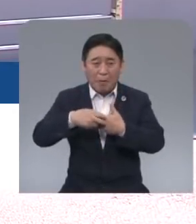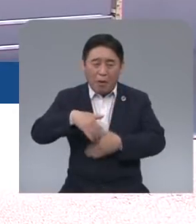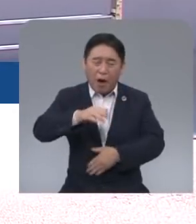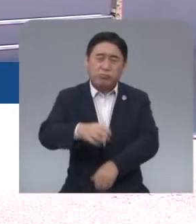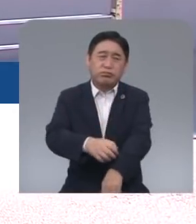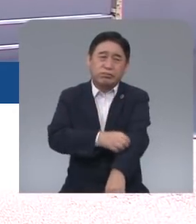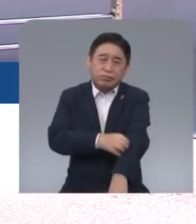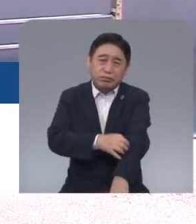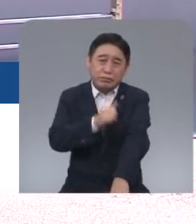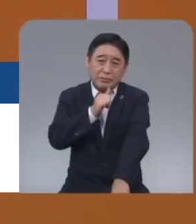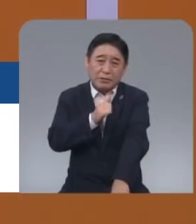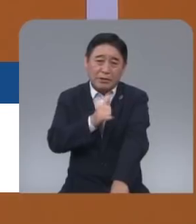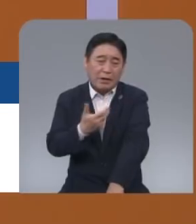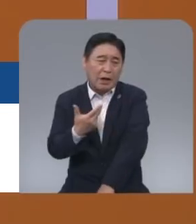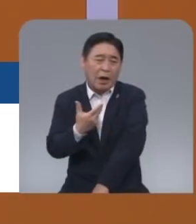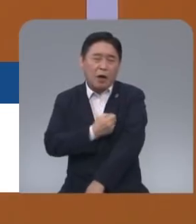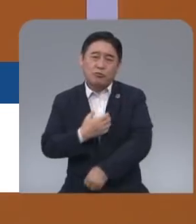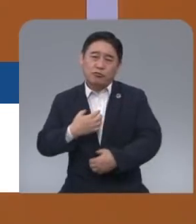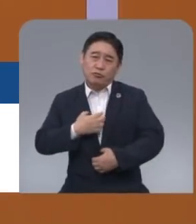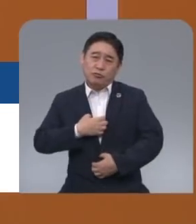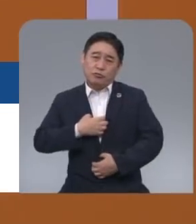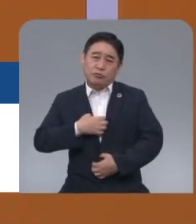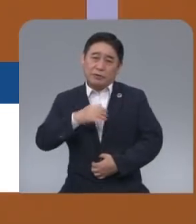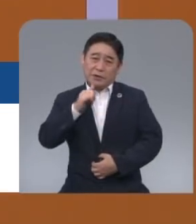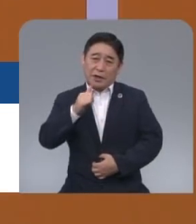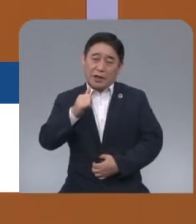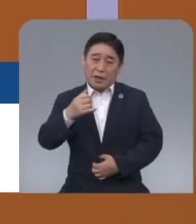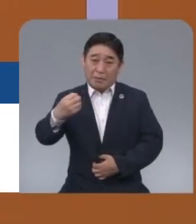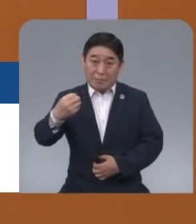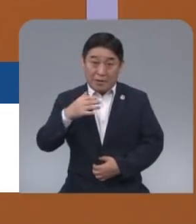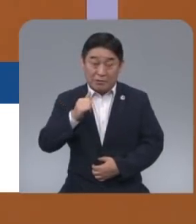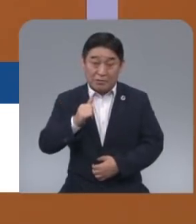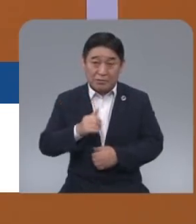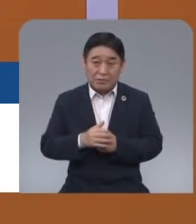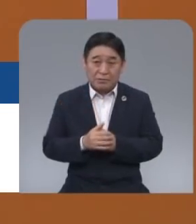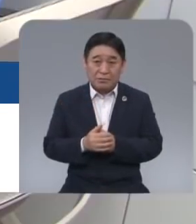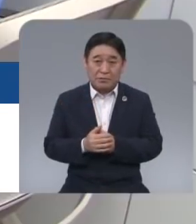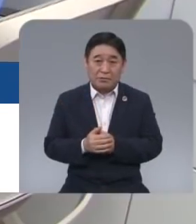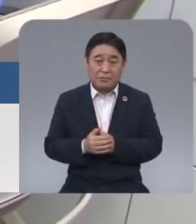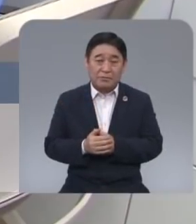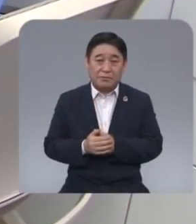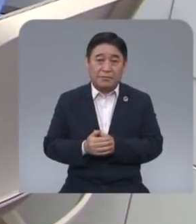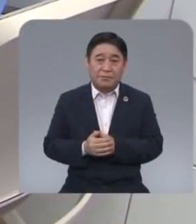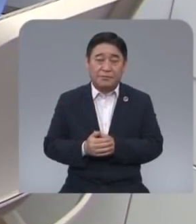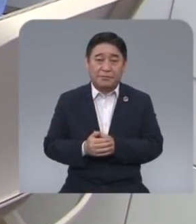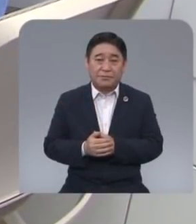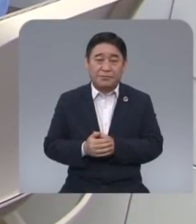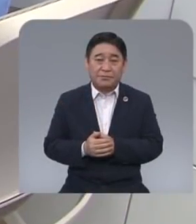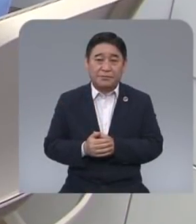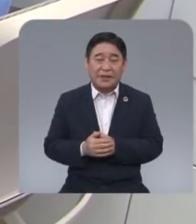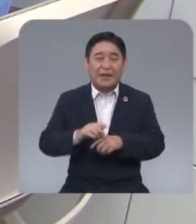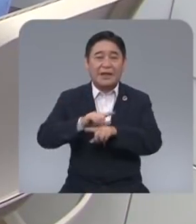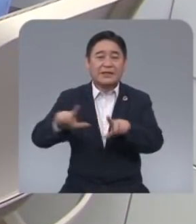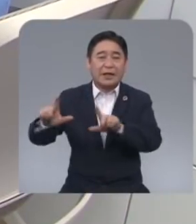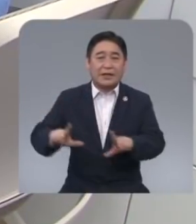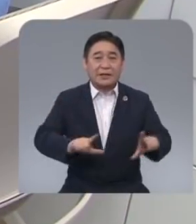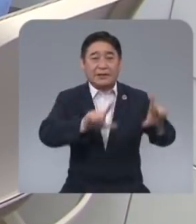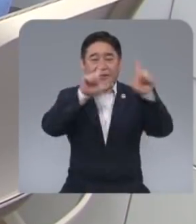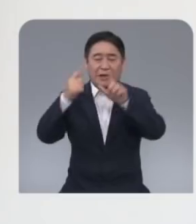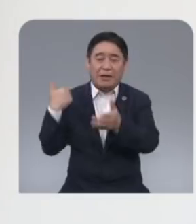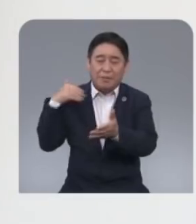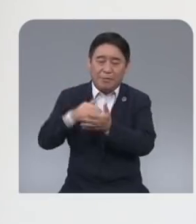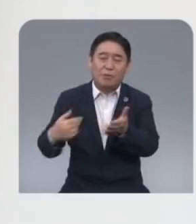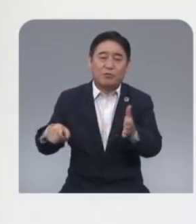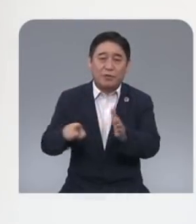있고 백신이 약간 위험하다고 그런 얘기도 있고. 단계적 일상 회복을 위해선